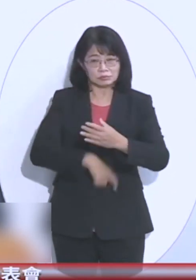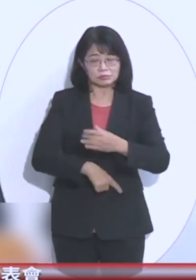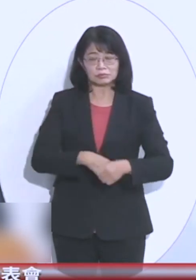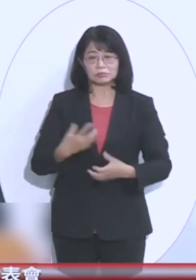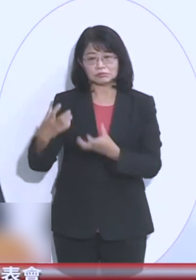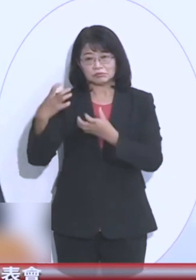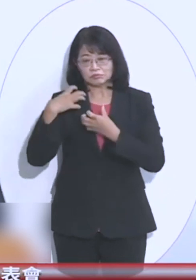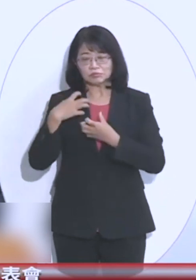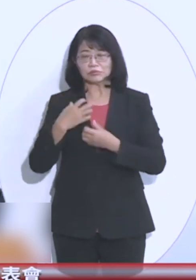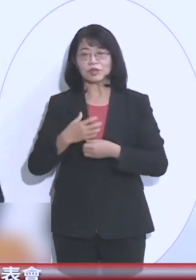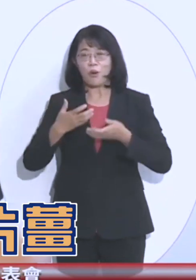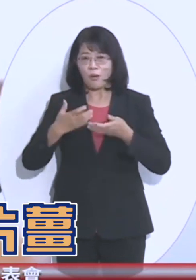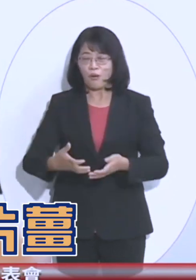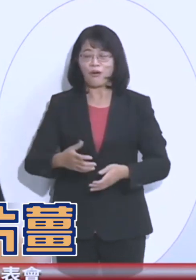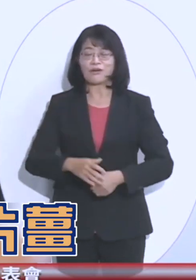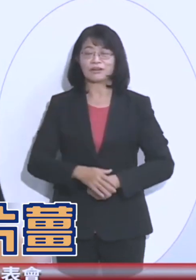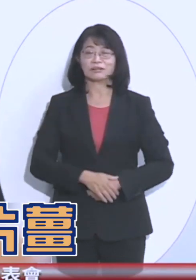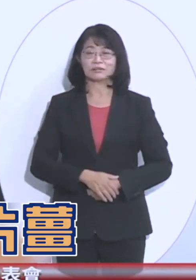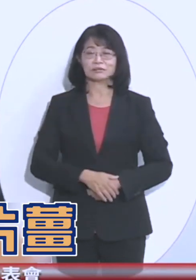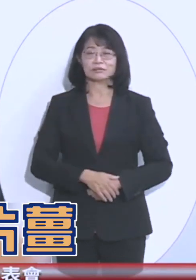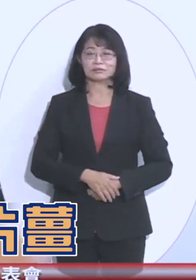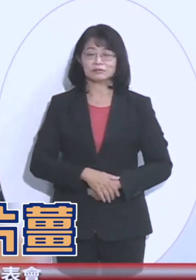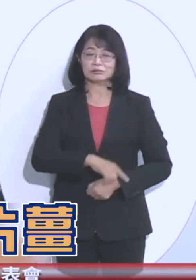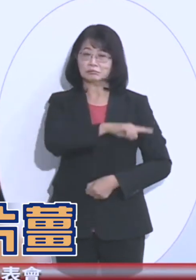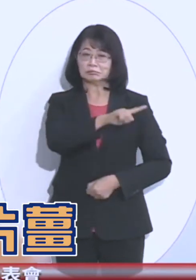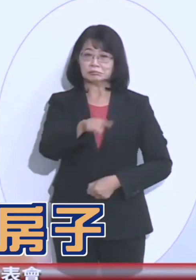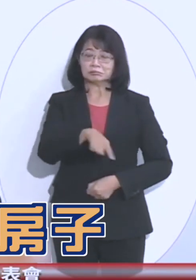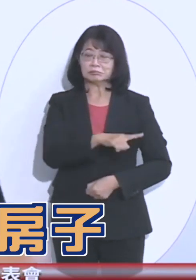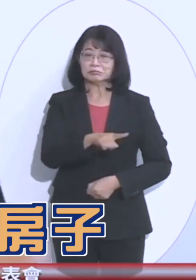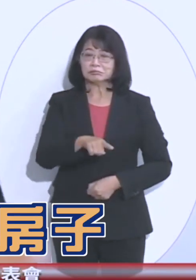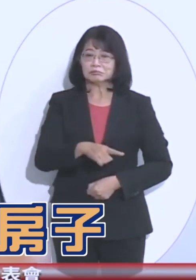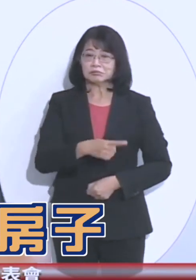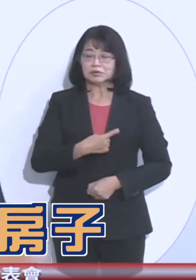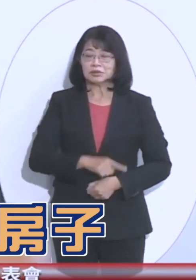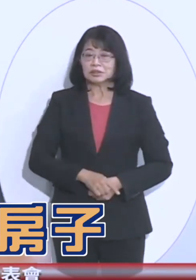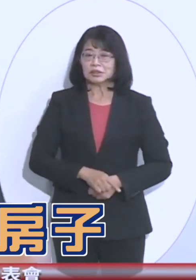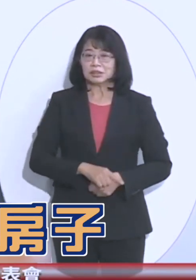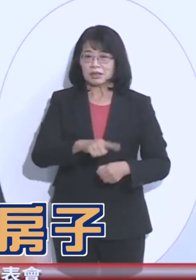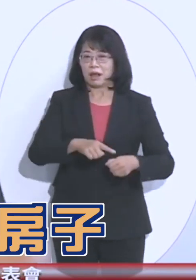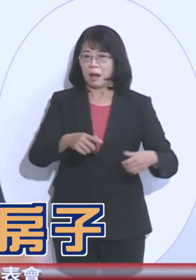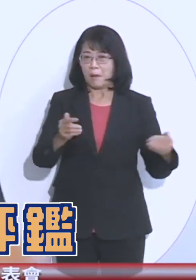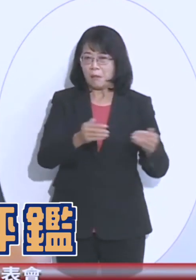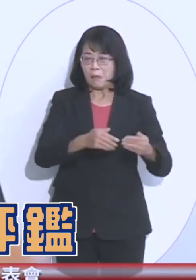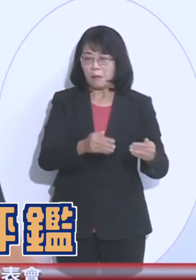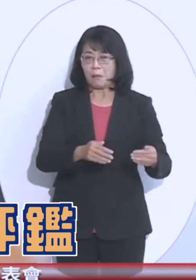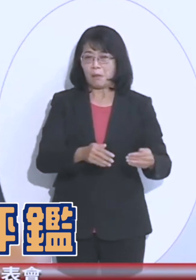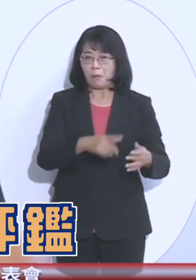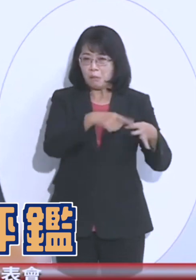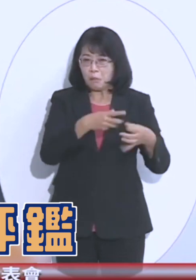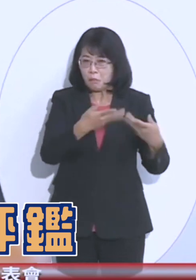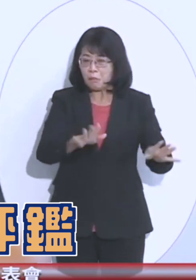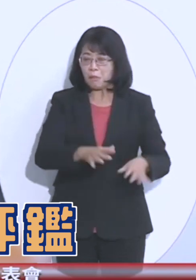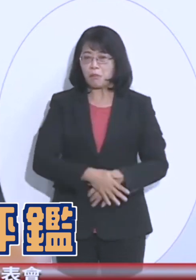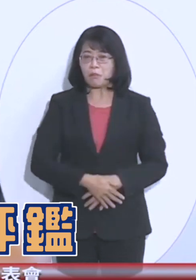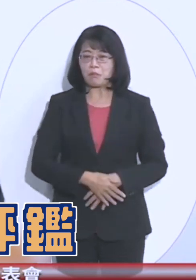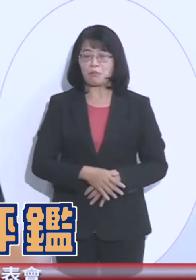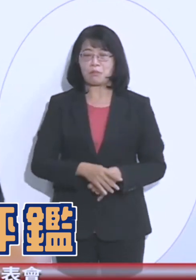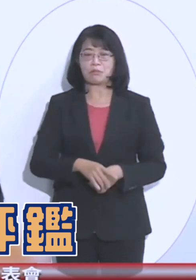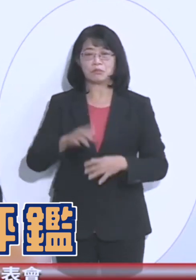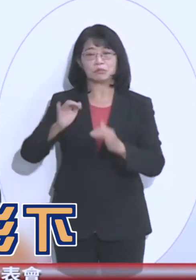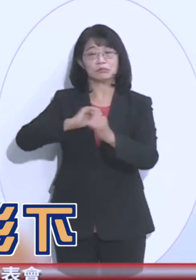负担沉重啊！因是双手两片姜，大家各家各来争取，乡亲时代会当平